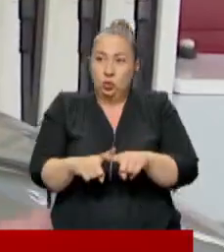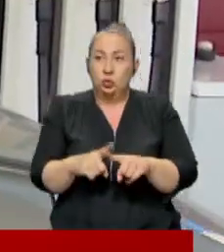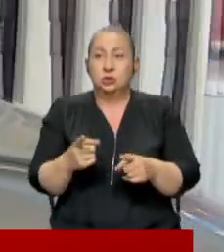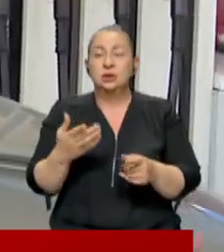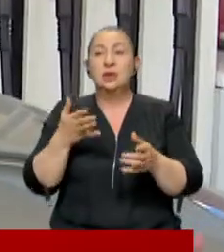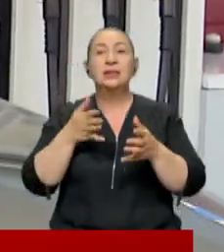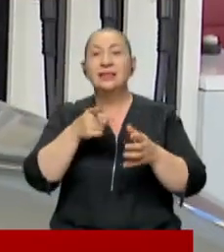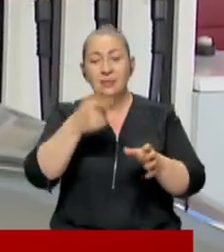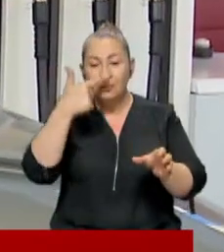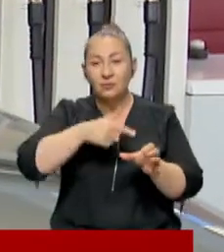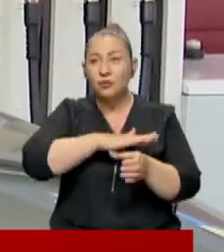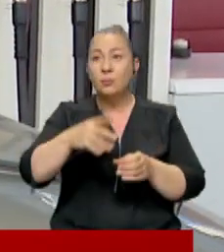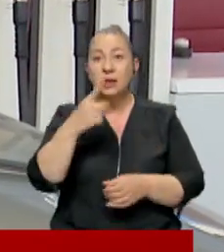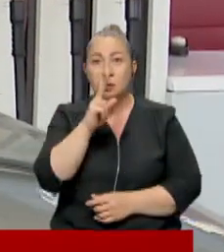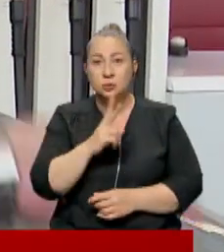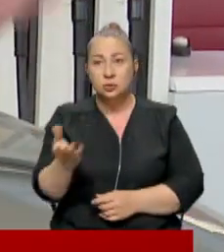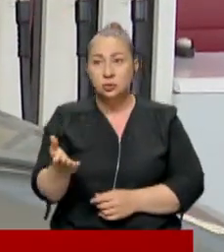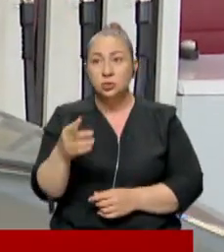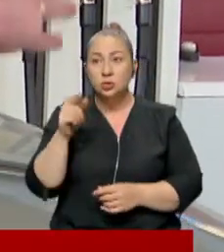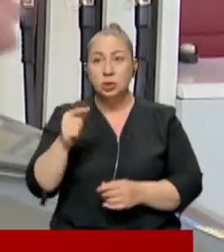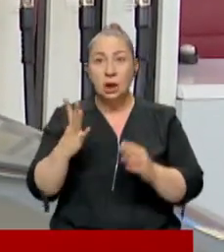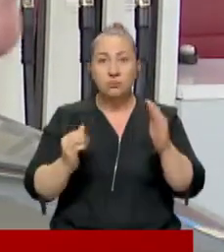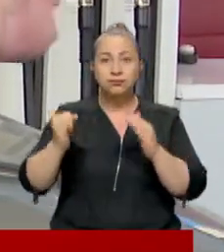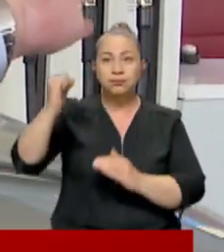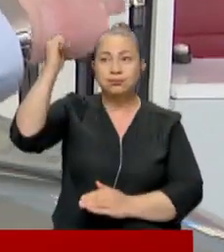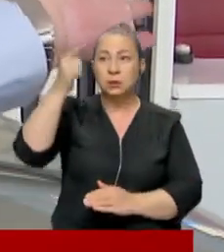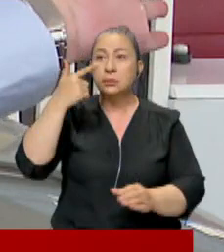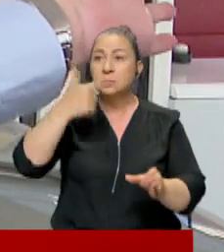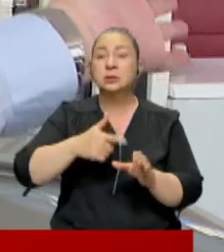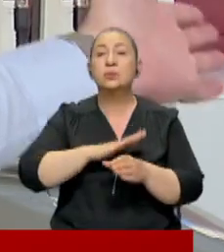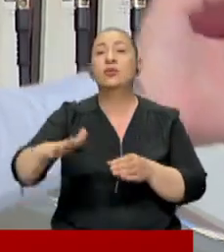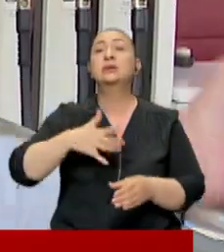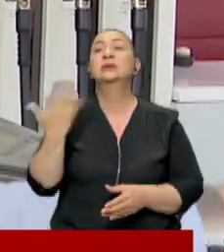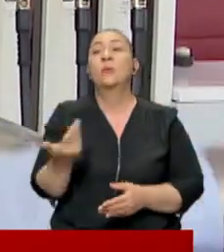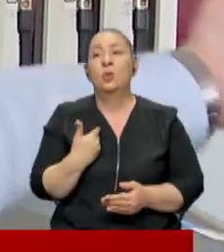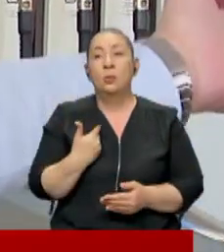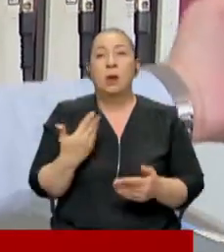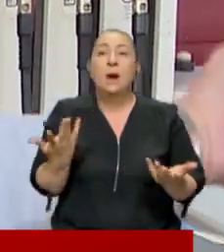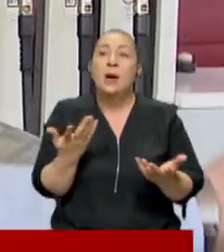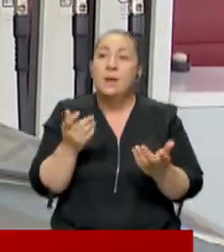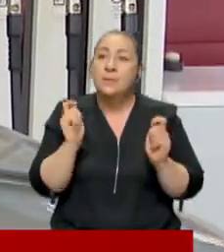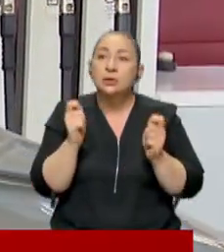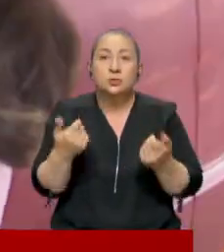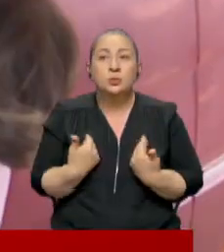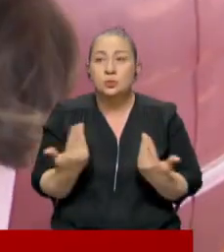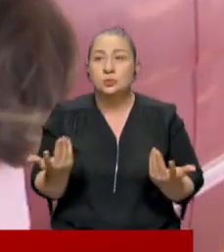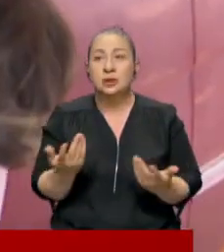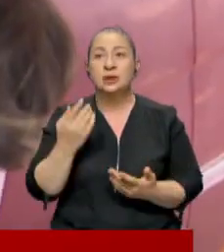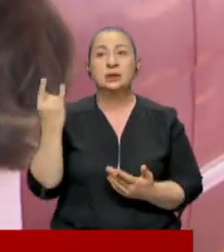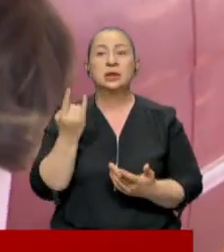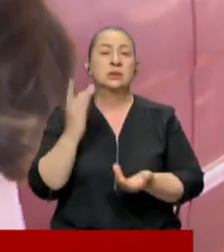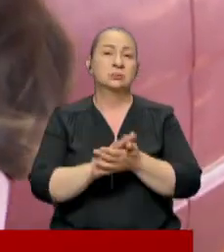mutlu oldum depoyu mesela 1200 liraya doluyor yani Yani şu anda daha da artacak şu anda doldurmak ve istemiyorum mesela ama kullanmak zorundayım Mecburum